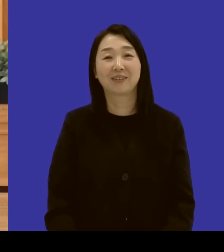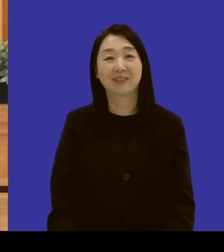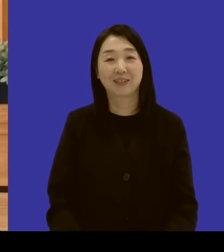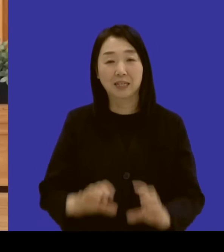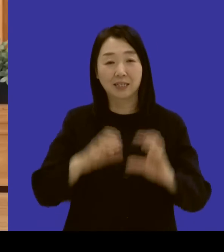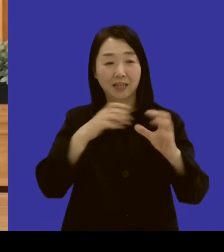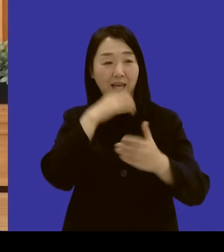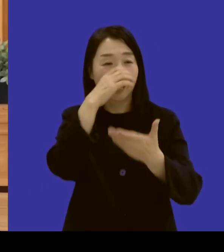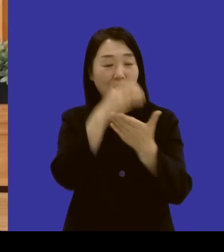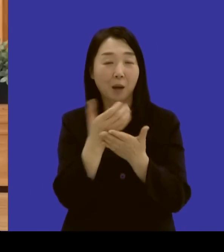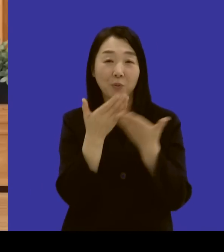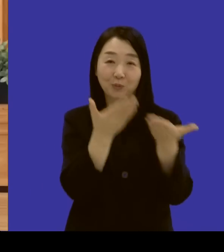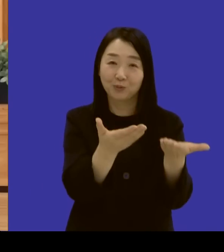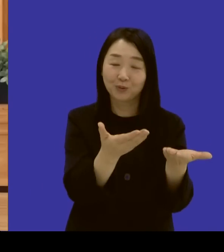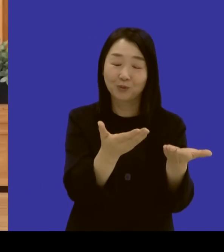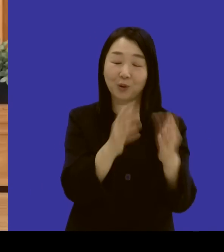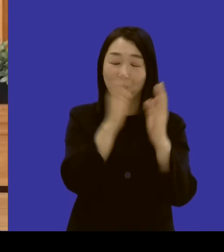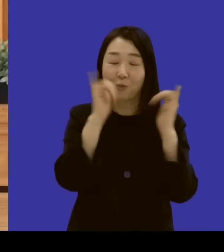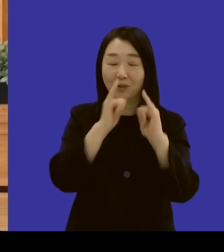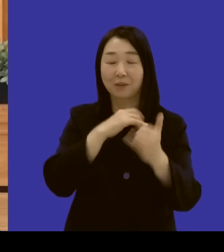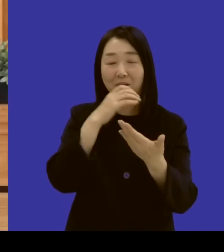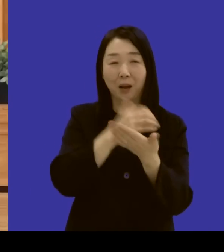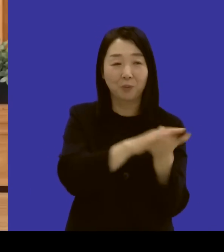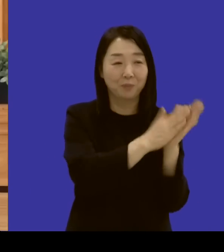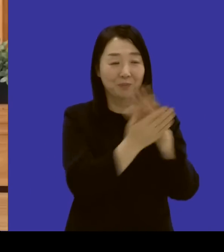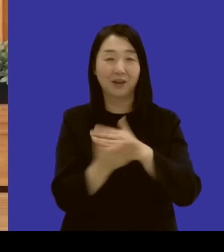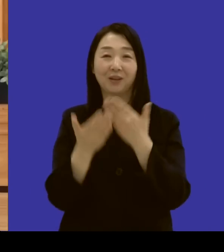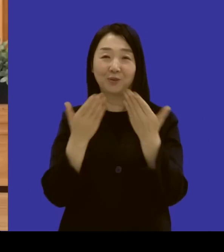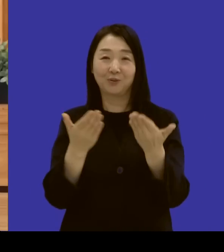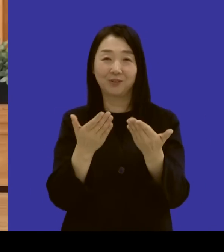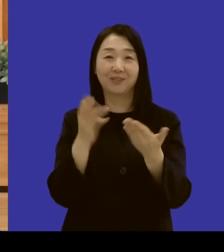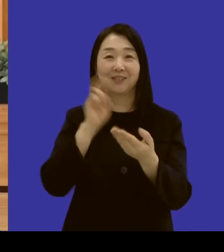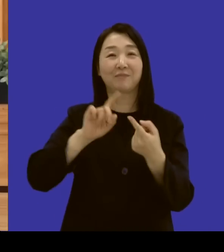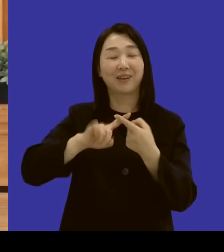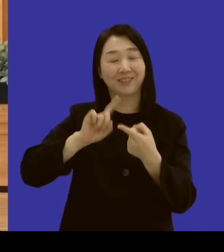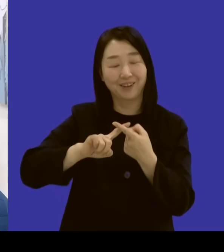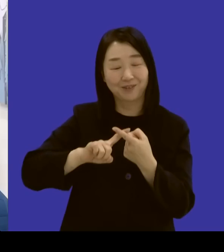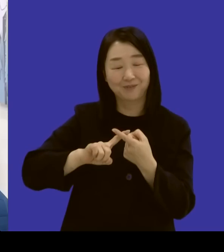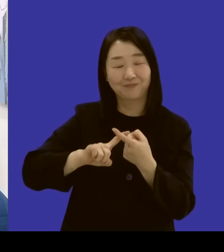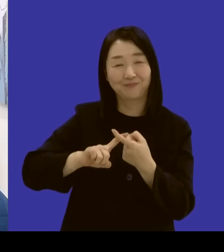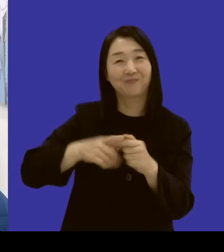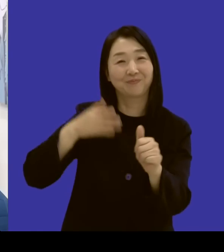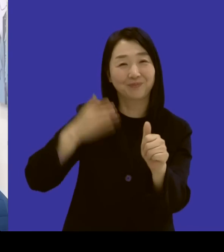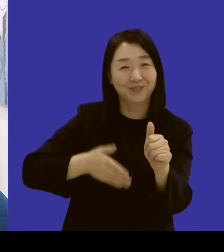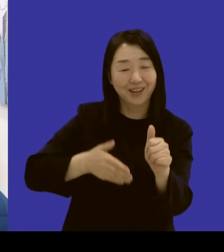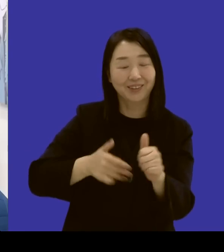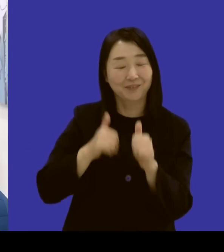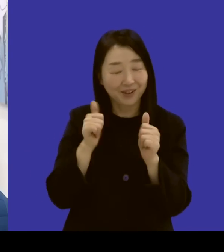세상에게 감동을 주는 또 모든 이에게 감동을 주는 그런 음악인으로서 남아주십사 부탁드리고 열심히